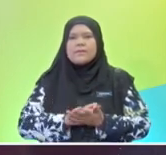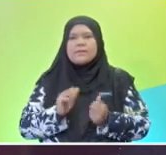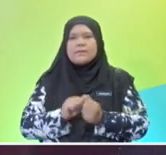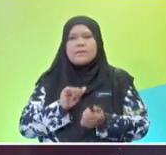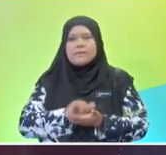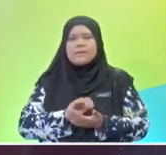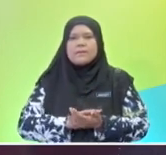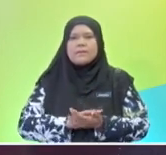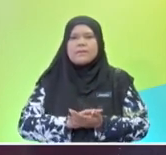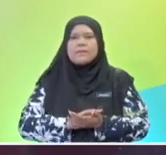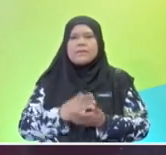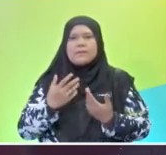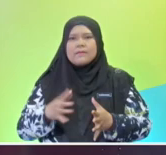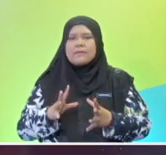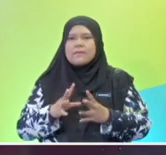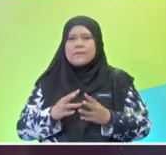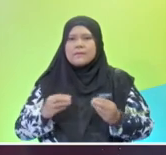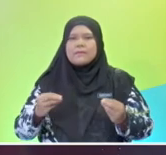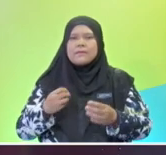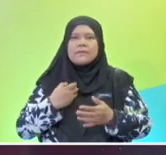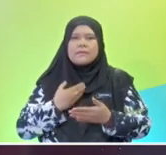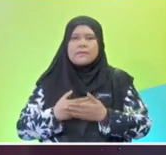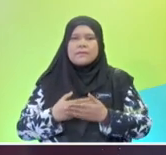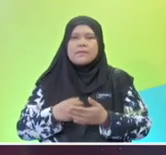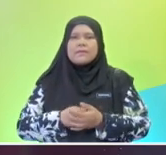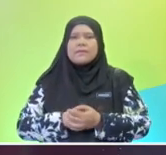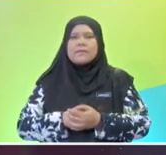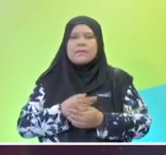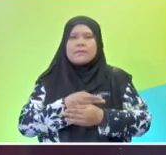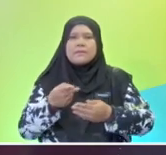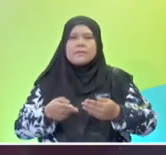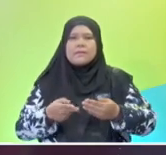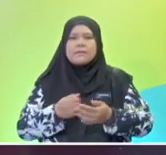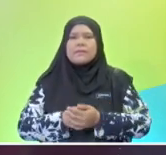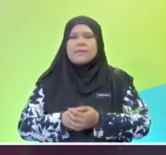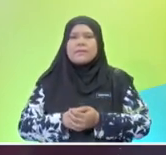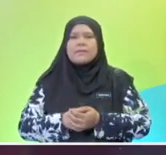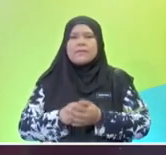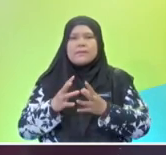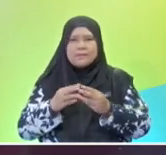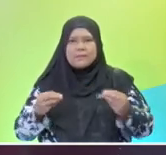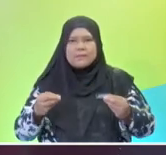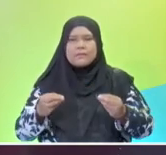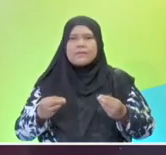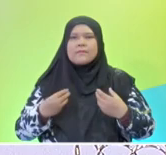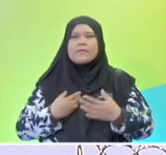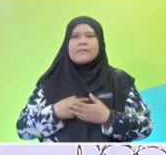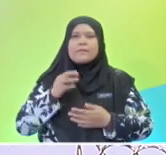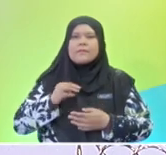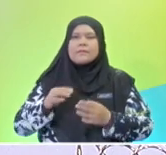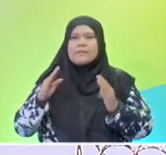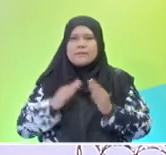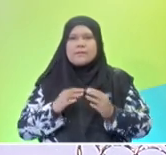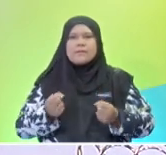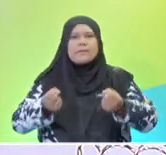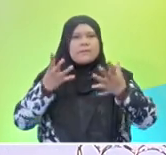itu kan, kita sudah pun sampai ke penghujung rancangan. Terima kasih banyak-banyak, cikgu Tiffen. Saya rasa murid-murid di rumah saya juga banyak yang